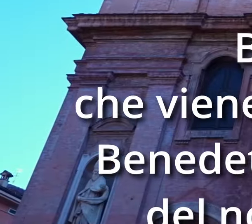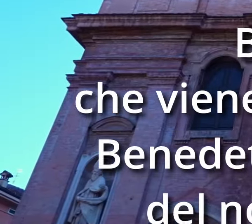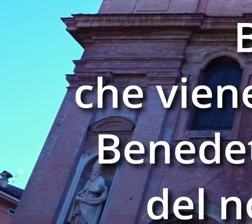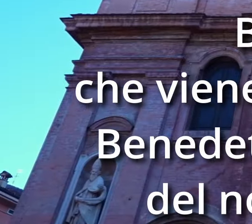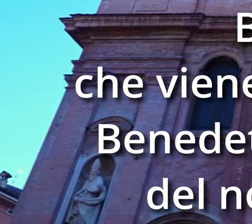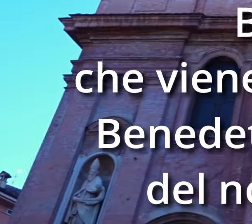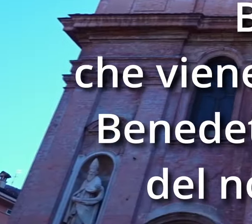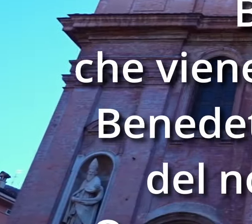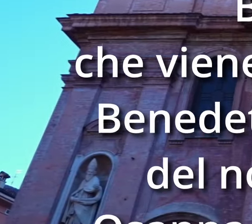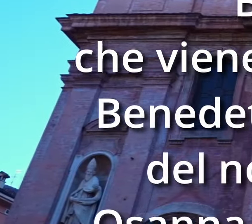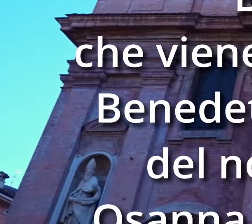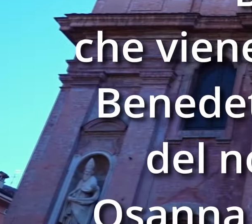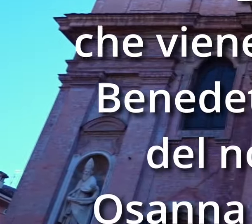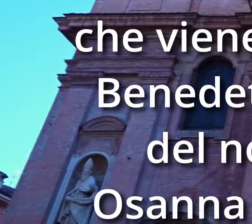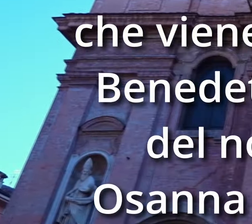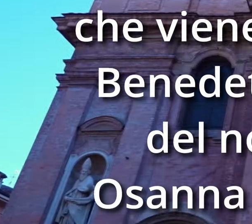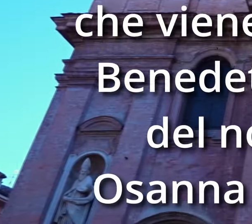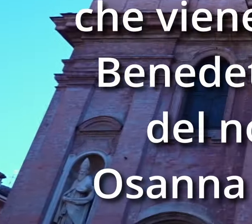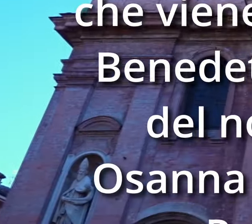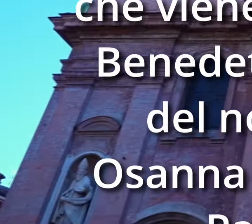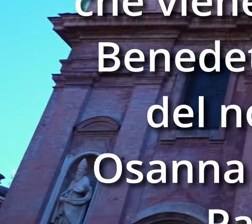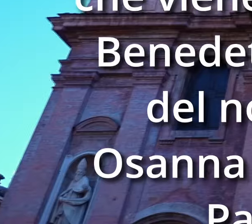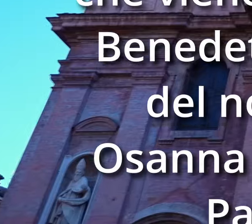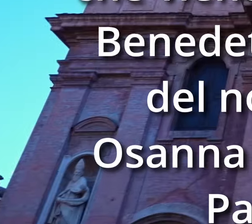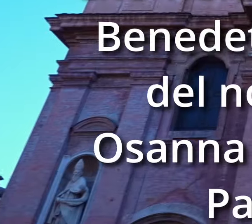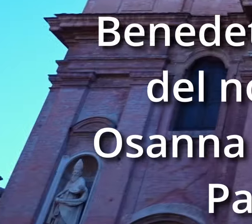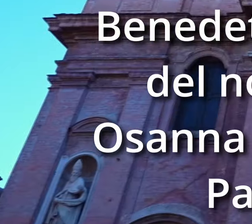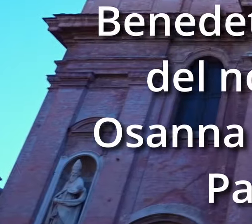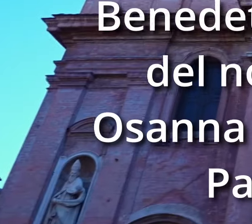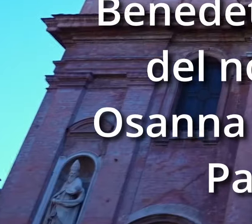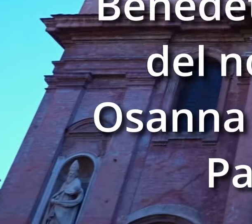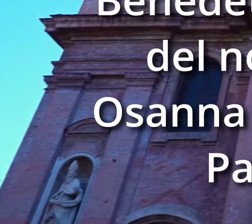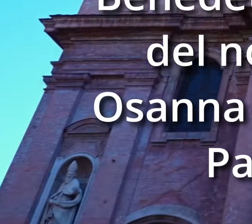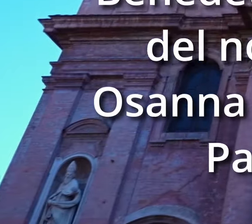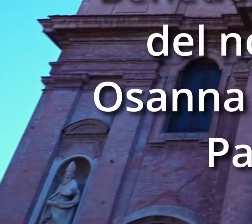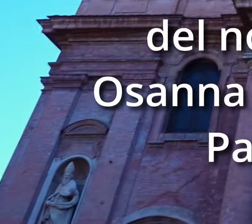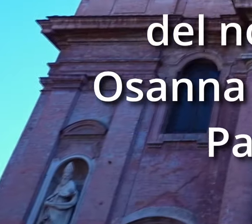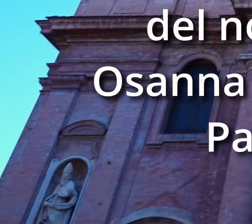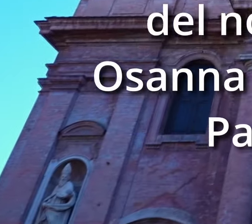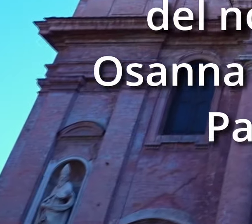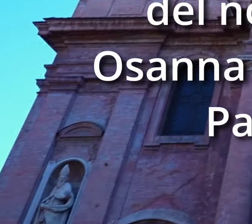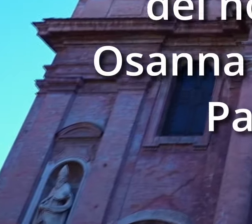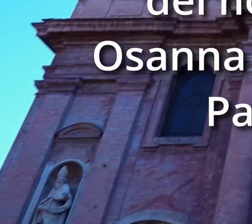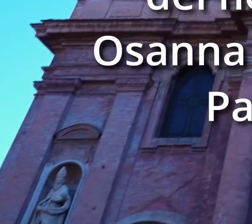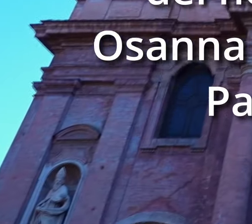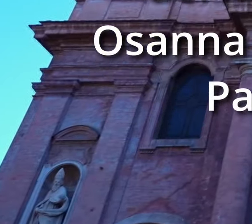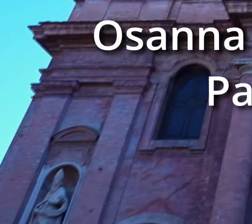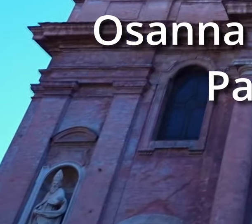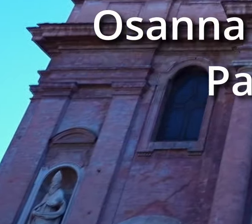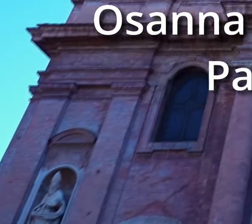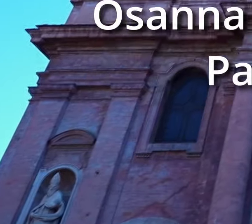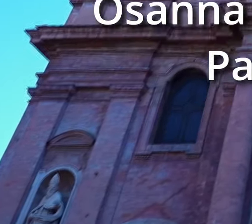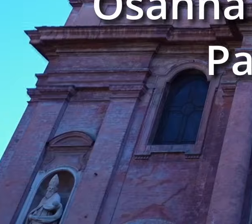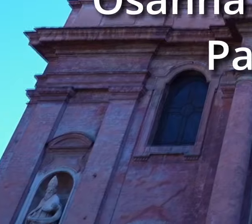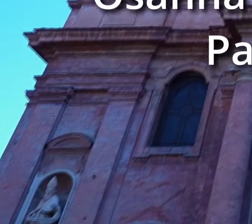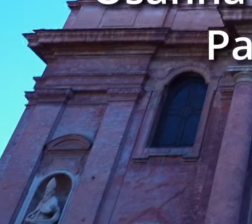Seguivano gridavano Osanna Benedetto colui che viene nel nome del Signore benedetto il regno